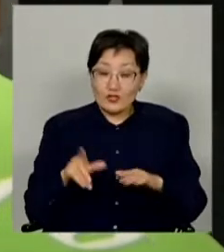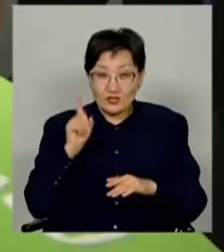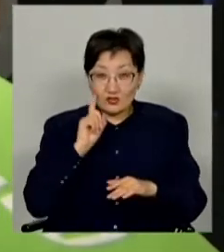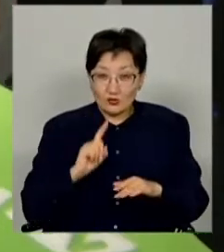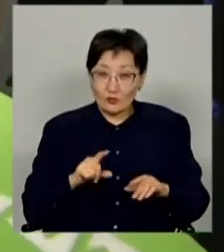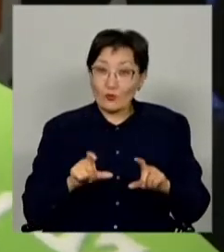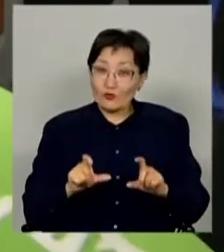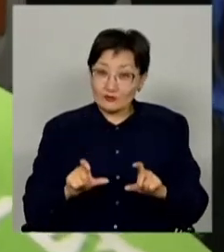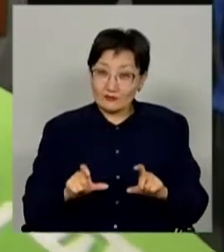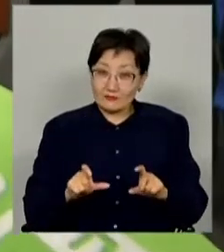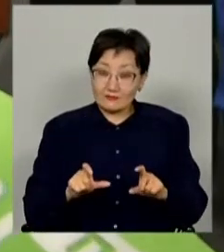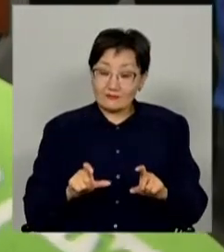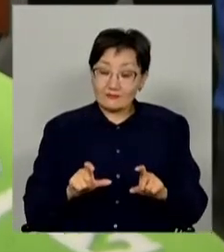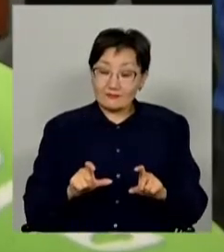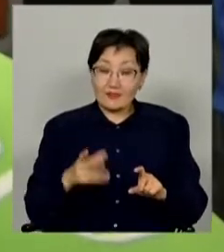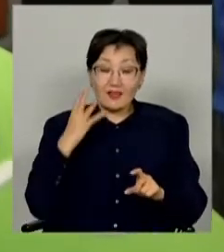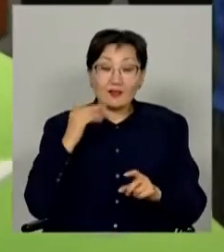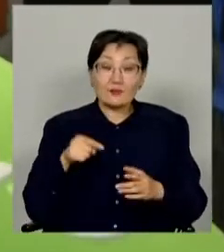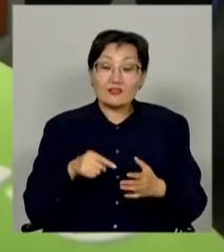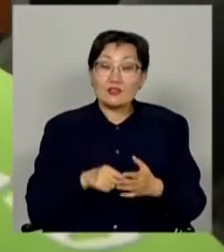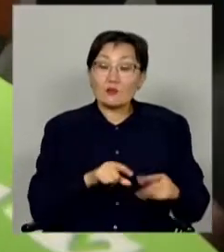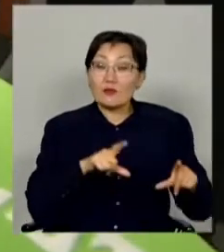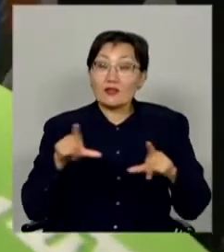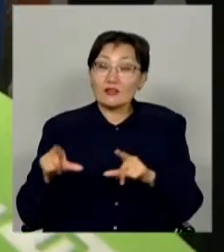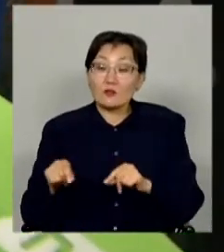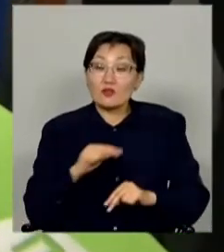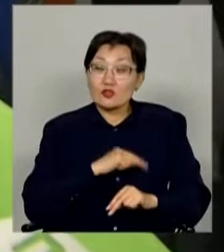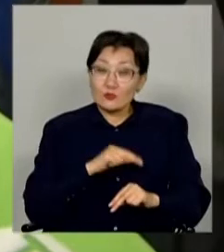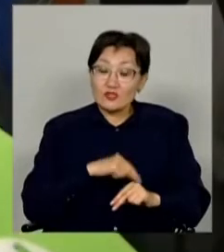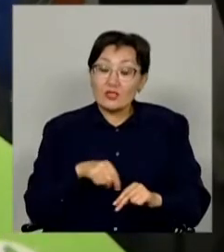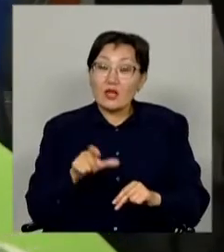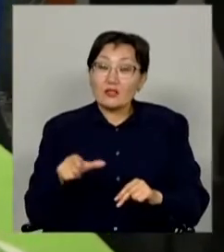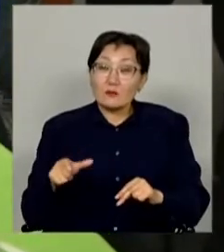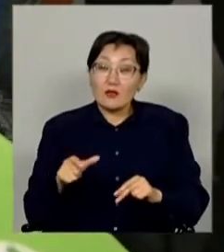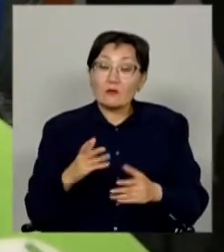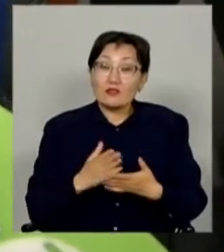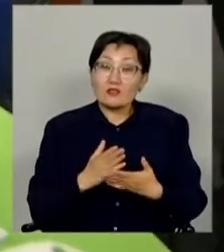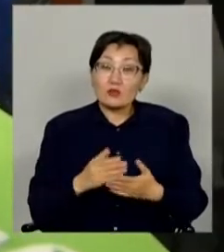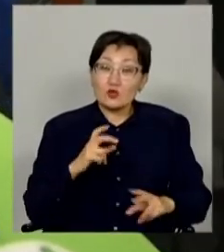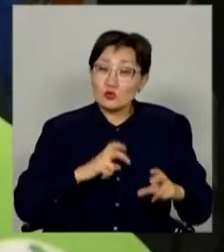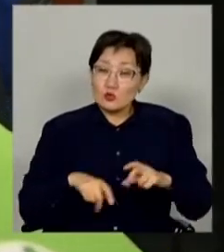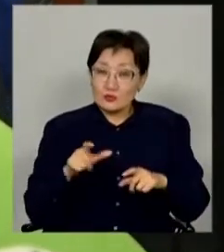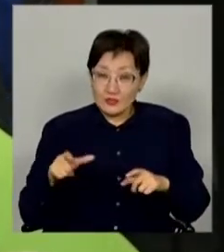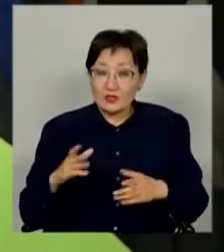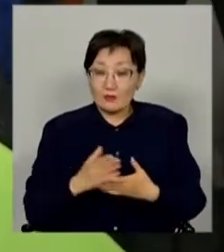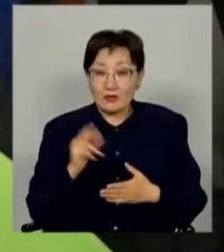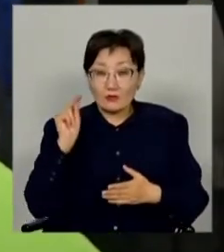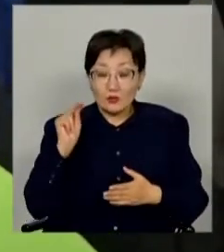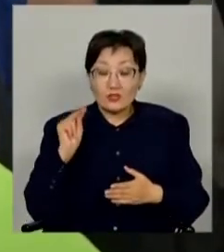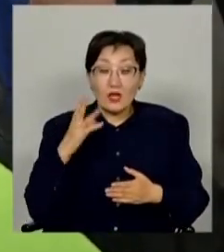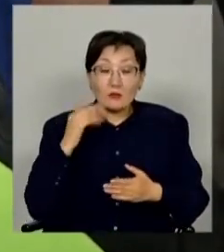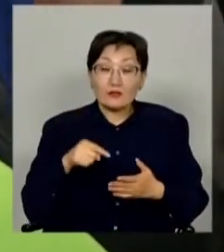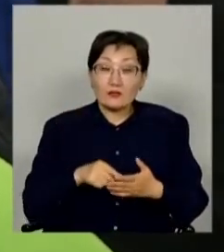жерде. Мынау Алматыға барып жұмыс істейтін көп адамдар бар Қонаев қаласында. Студенттер бар. Солардың